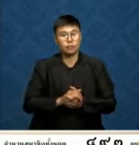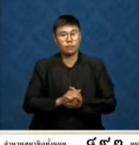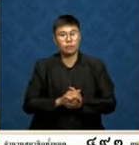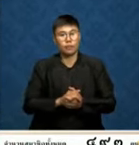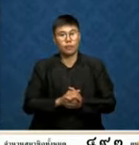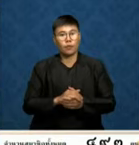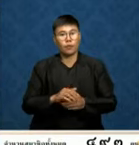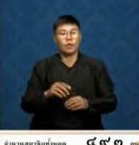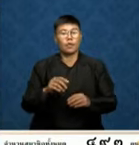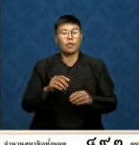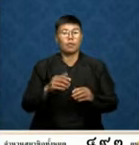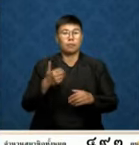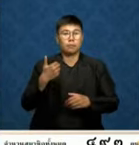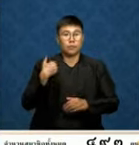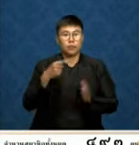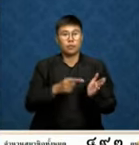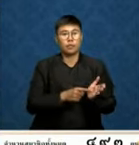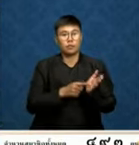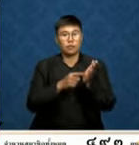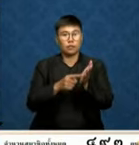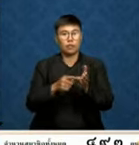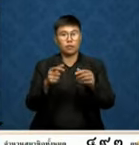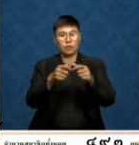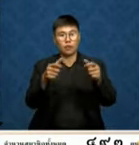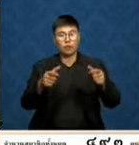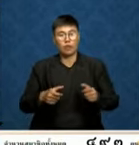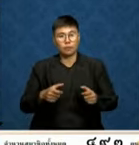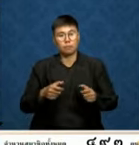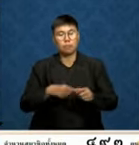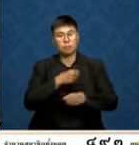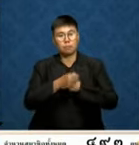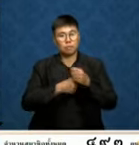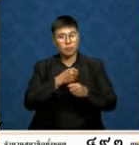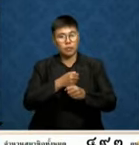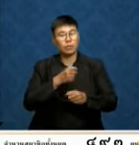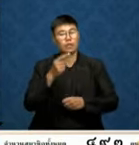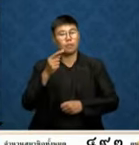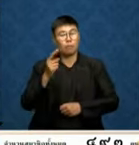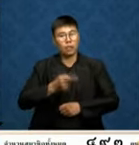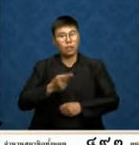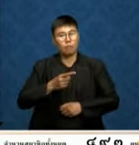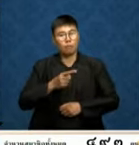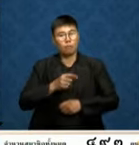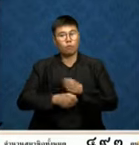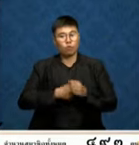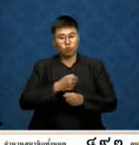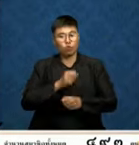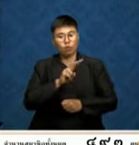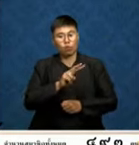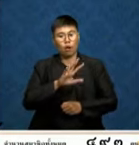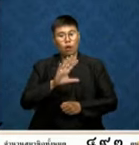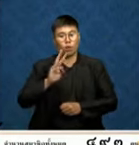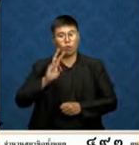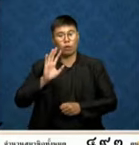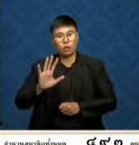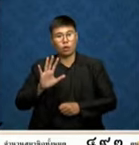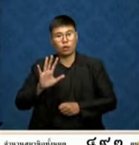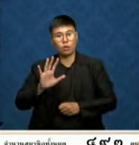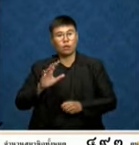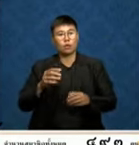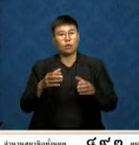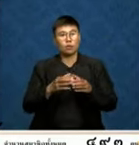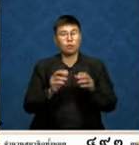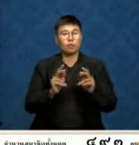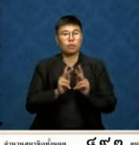ำกับกิจการพลังงานได้เสนอรายงานประจำปีงบประมาณ2565ของคณะกรรมการกิจการพลังงานและสำนักงานคณะกรรมการ